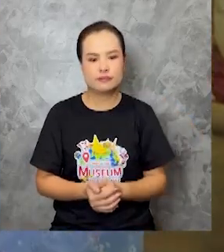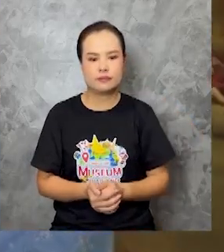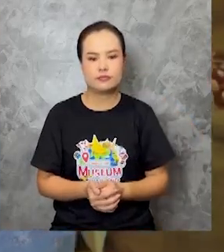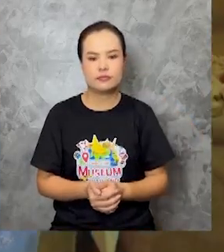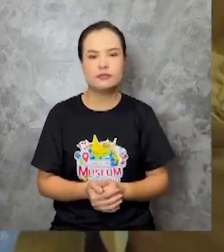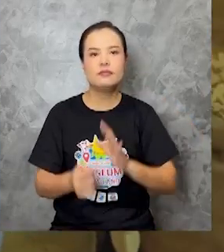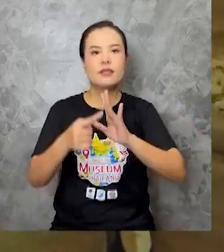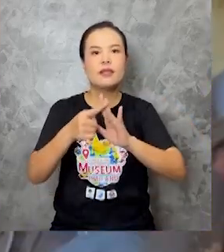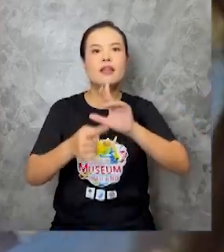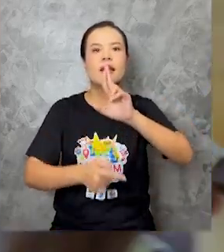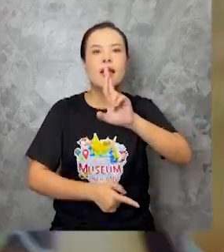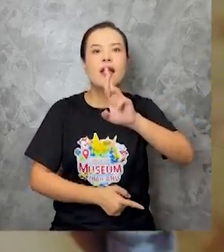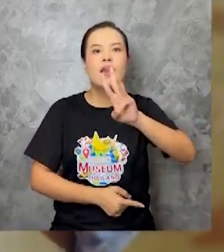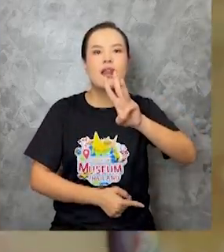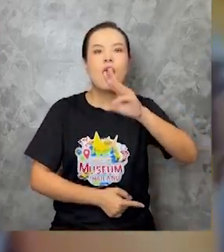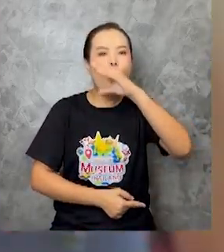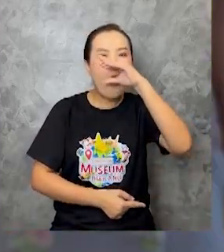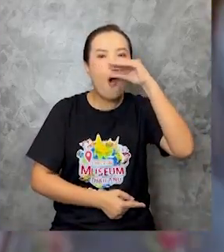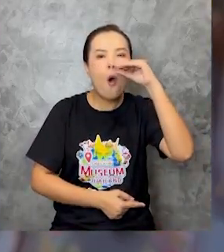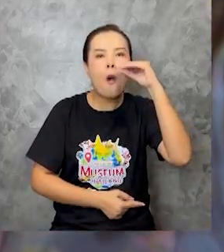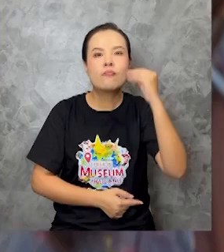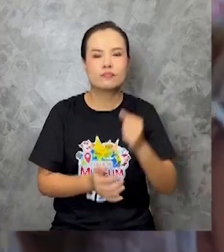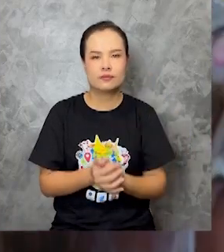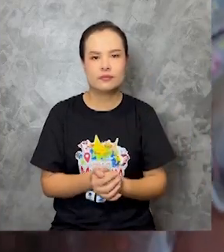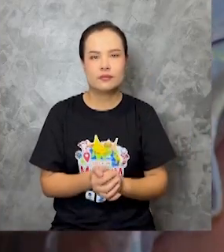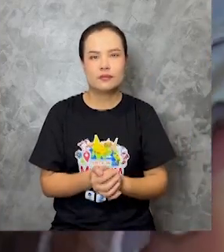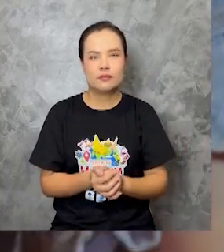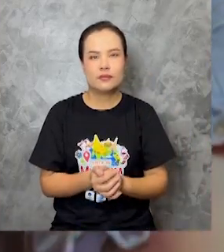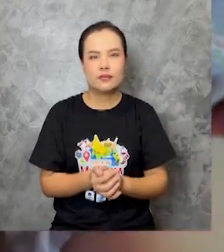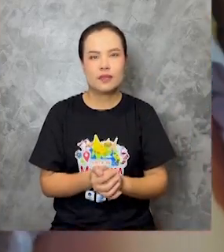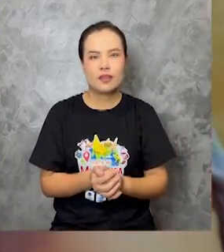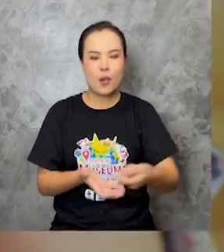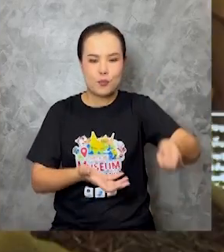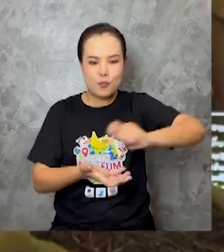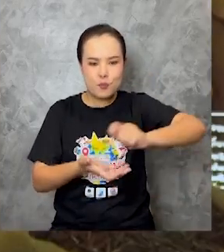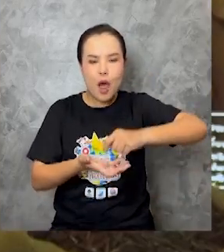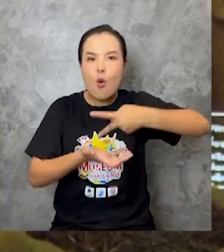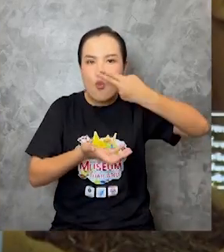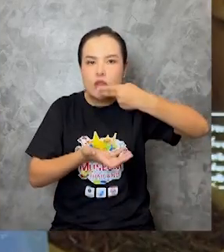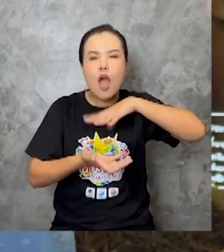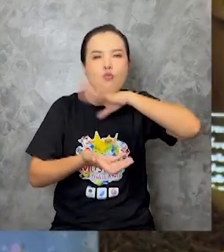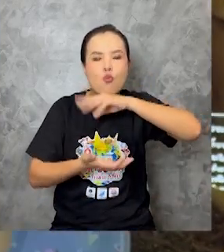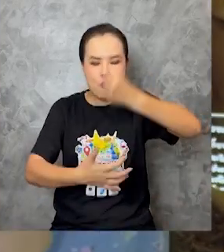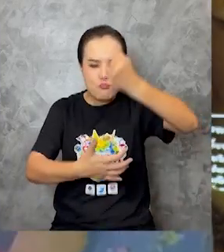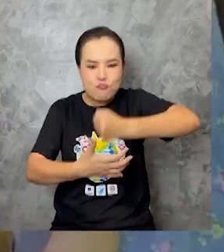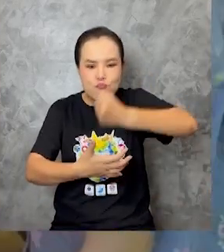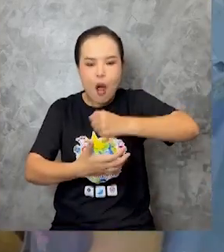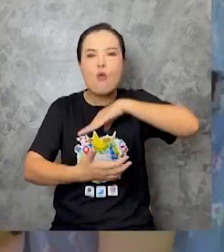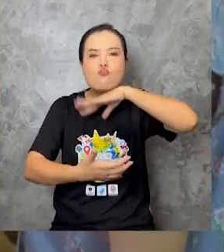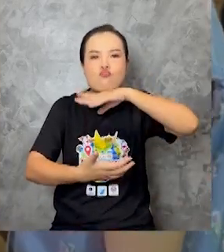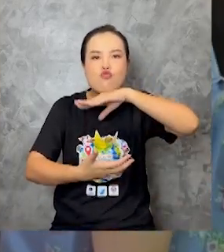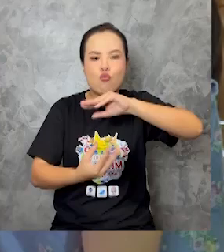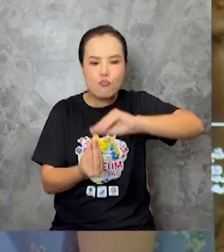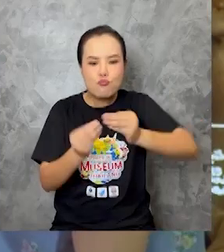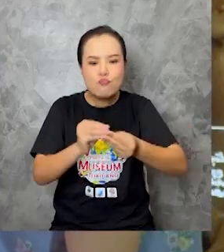เรี่ยวหอมค่ะเอาไว้ปรุงในก๋วยเตี๋ยวหมูเลี้ยงเครื่องตำน้ำพริกหมูชมวง